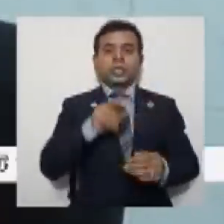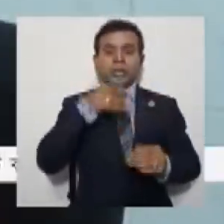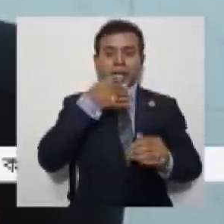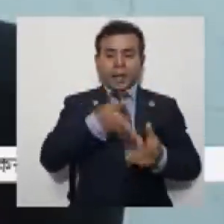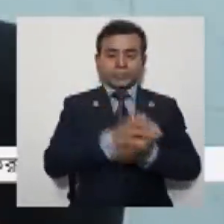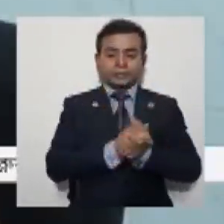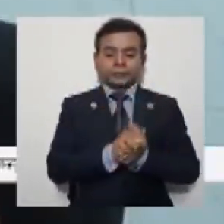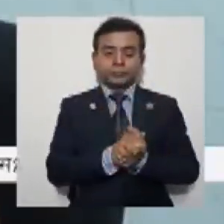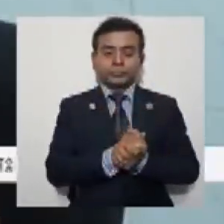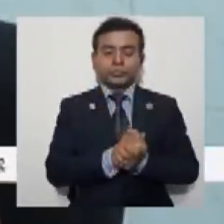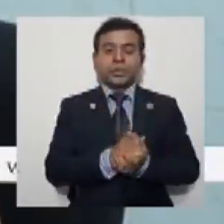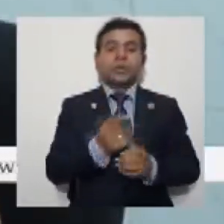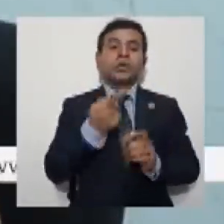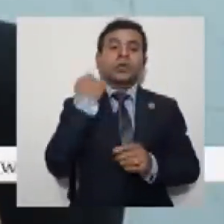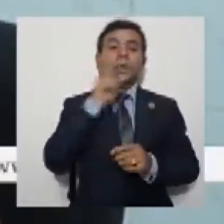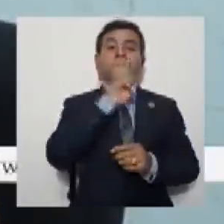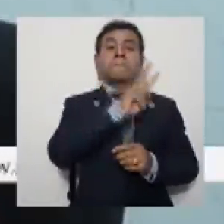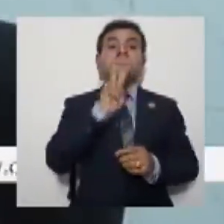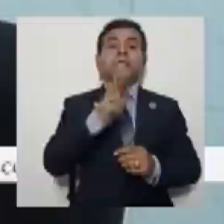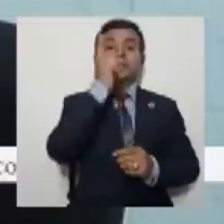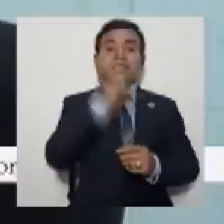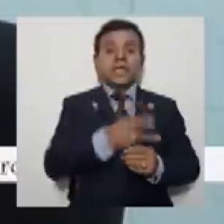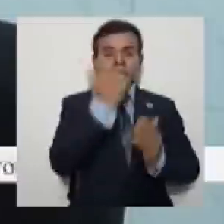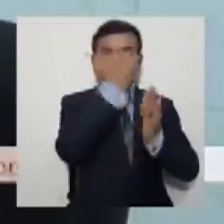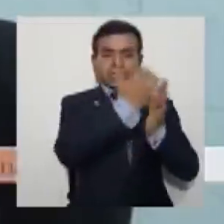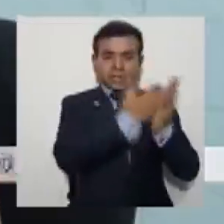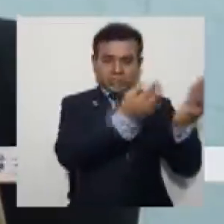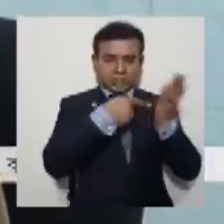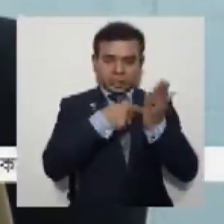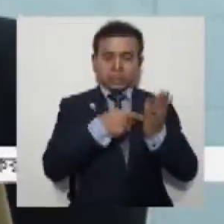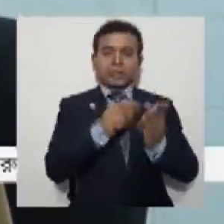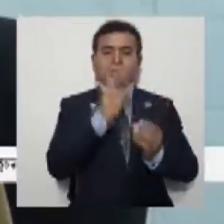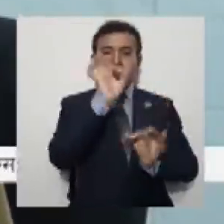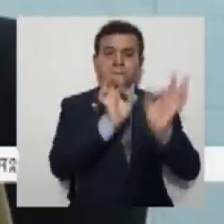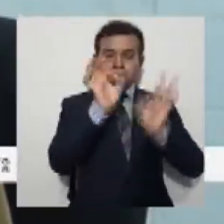তথ্য বলবো যেটা হলো যে আমাদের এই আক্রান্ত ব্যক্তিগুলোর মধ্যে